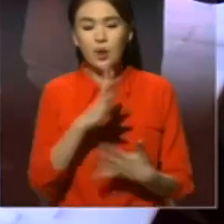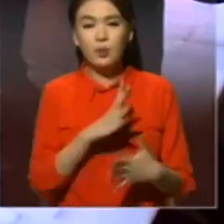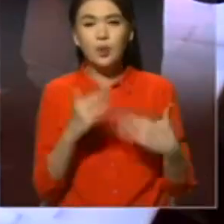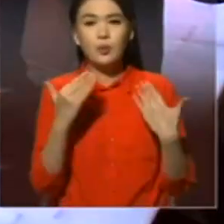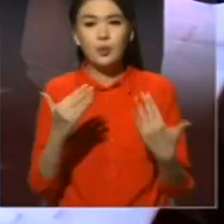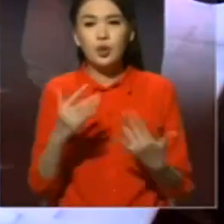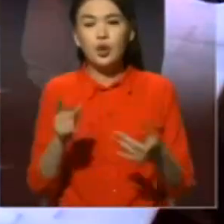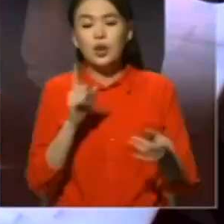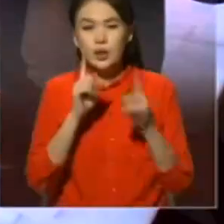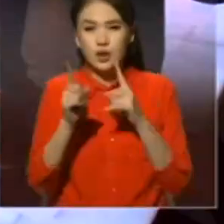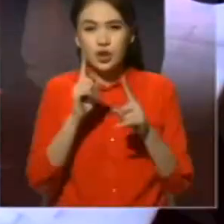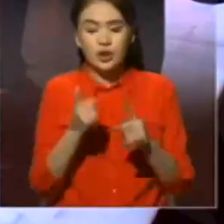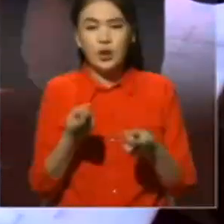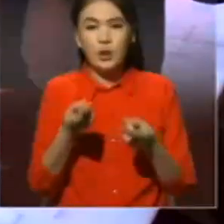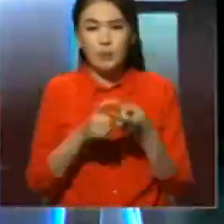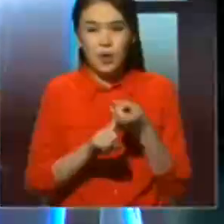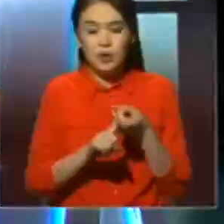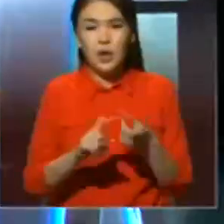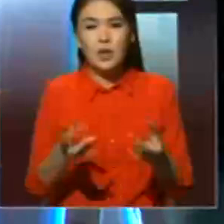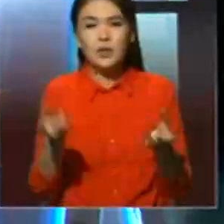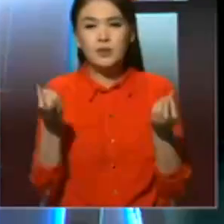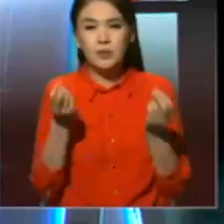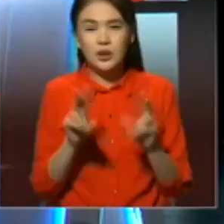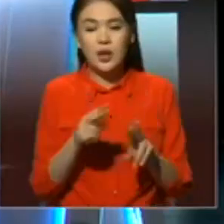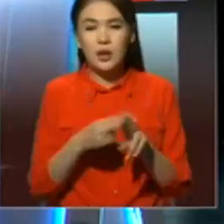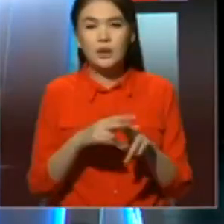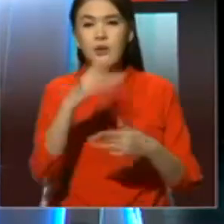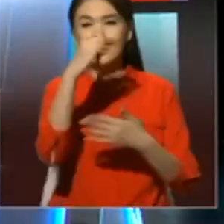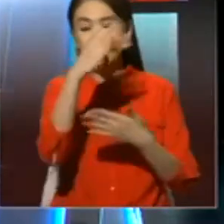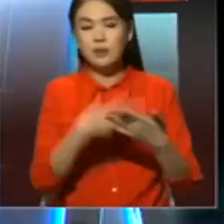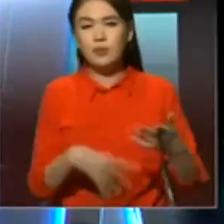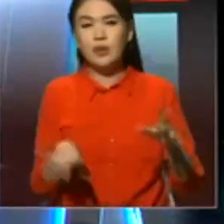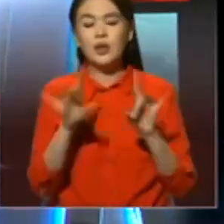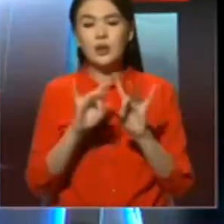жиын барысында арнайы тізіммен айтылып өтті.